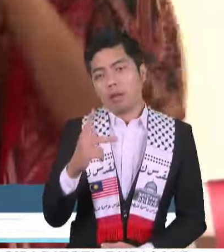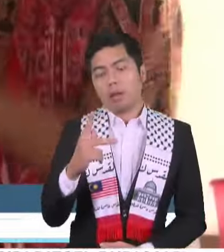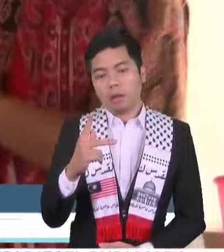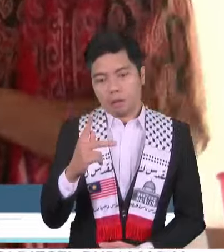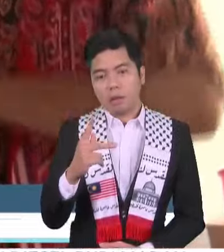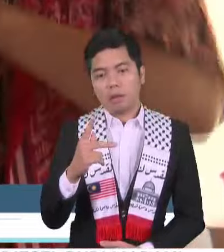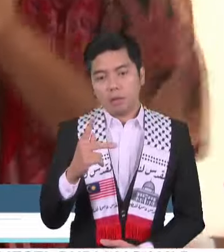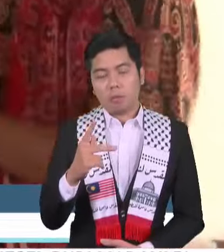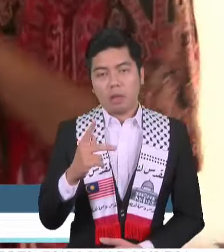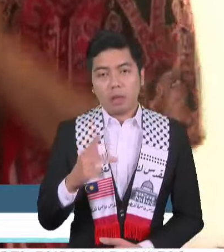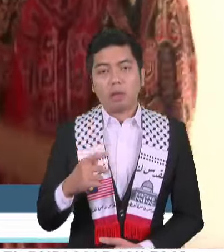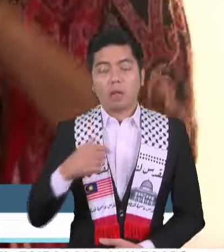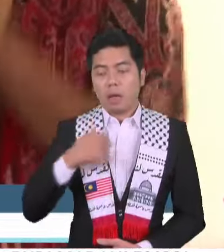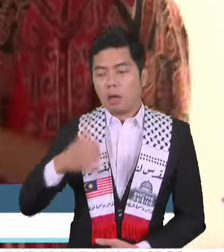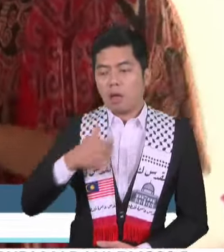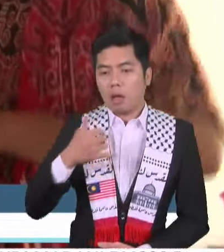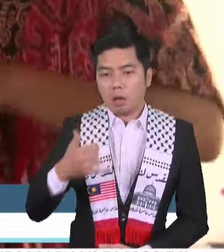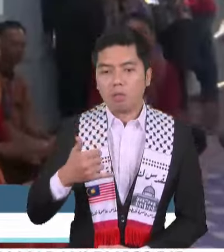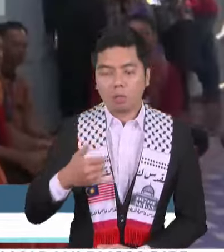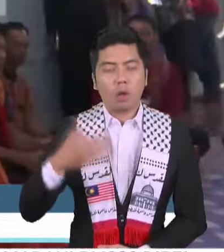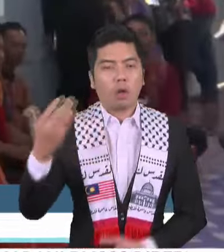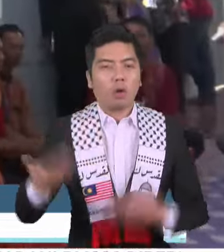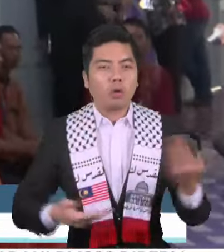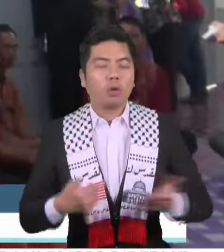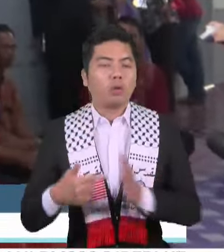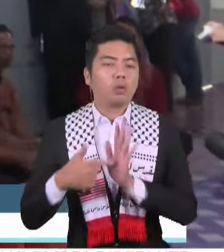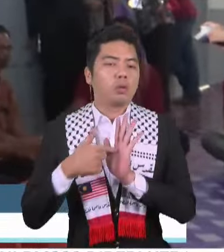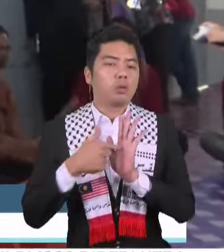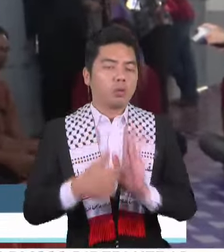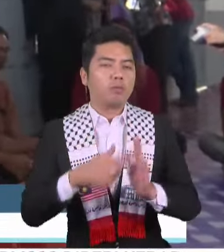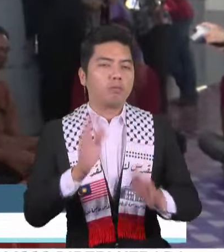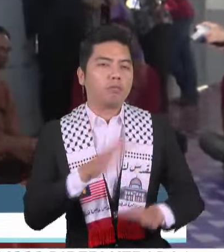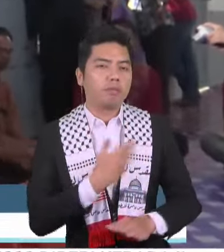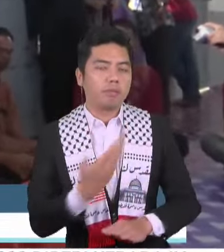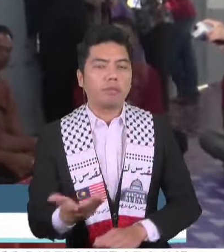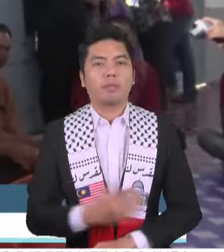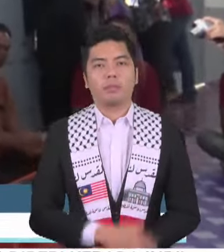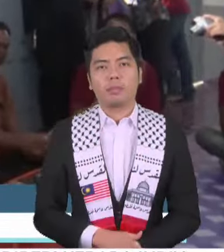lalu, kedatangan kami diraikan penuh meriah.